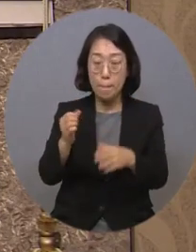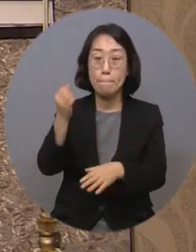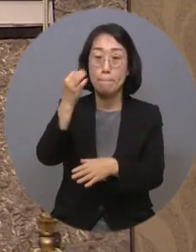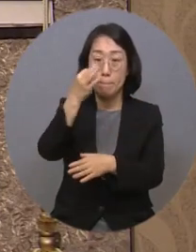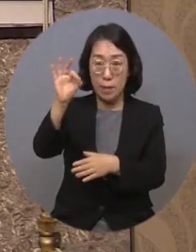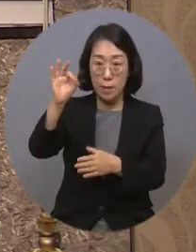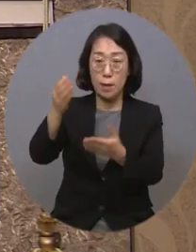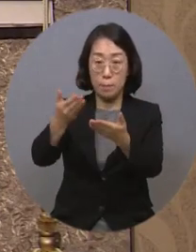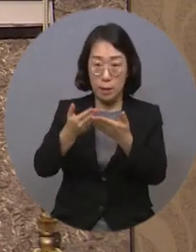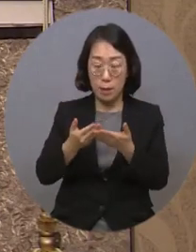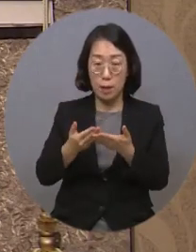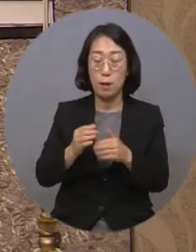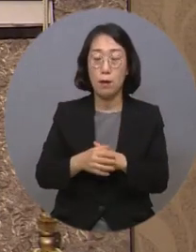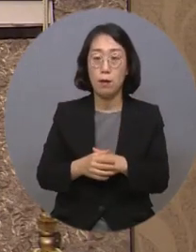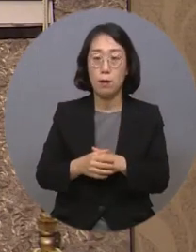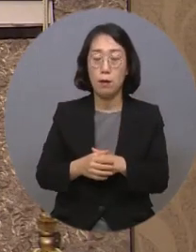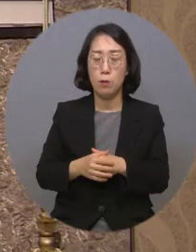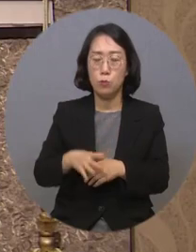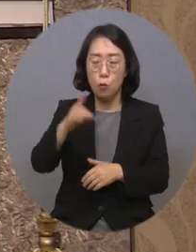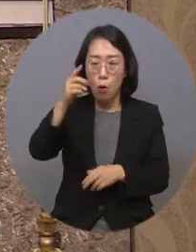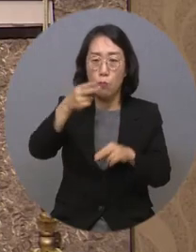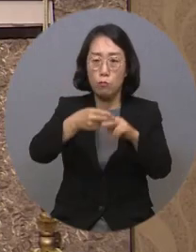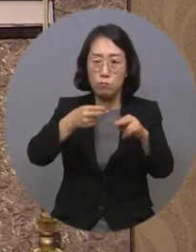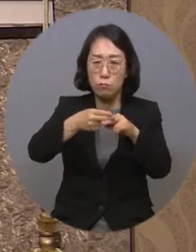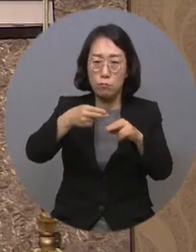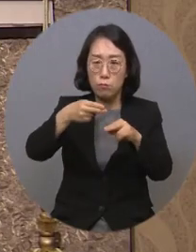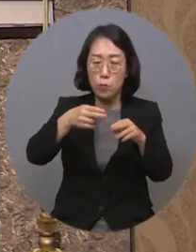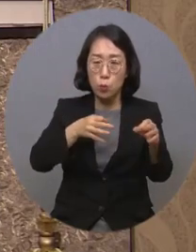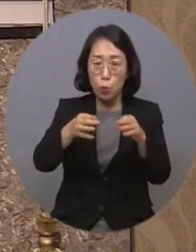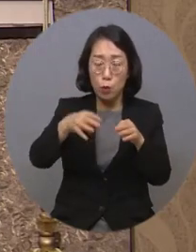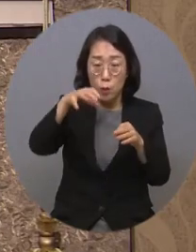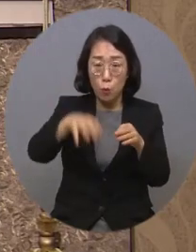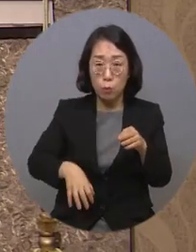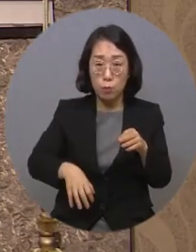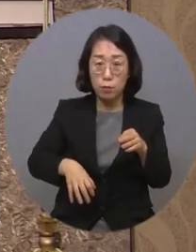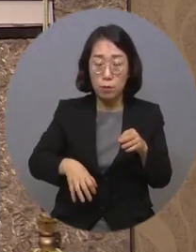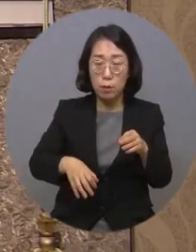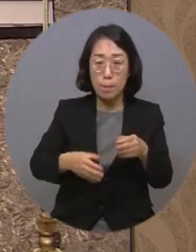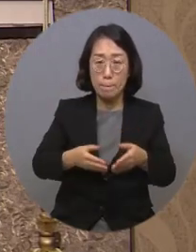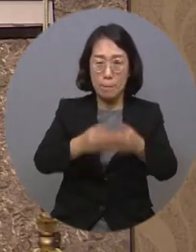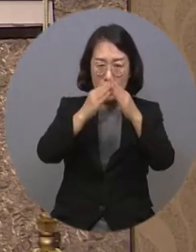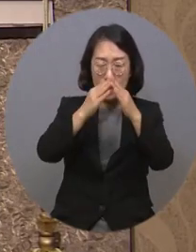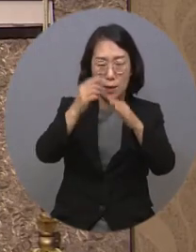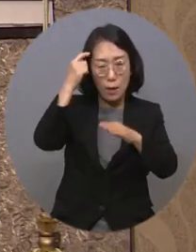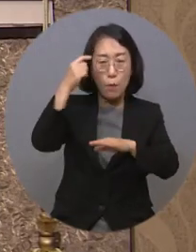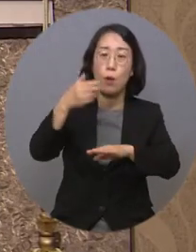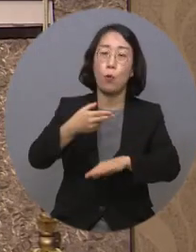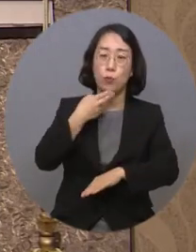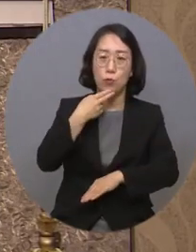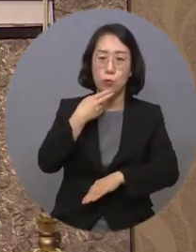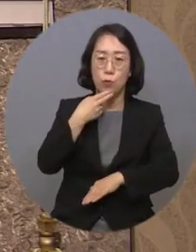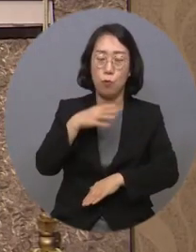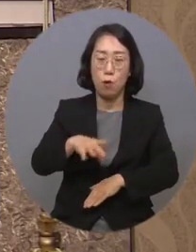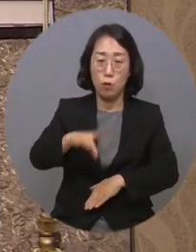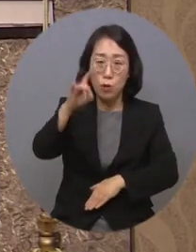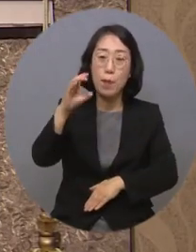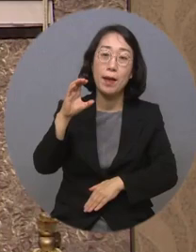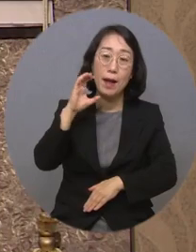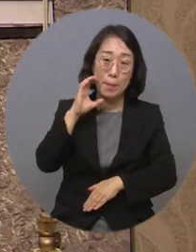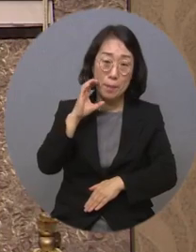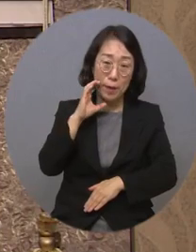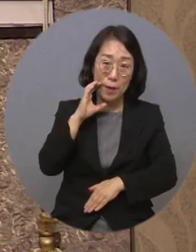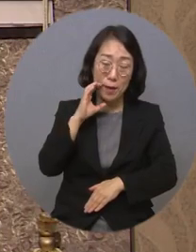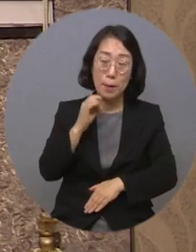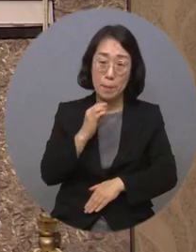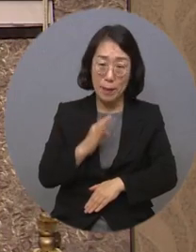됐는데, 처음에는 저희가 그 레스토랑을 만들 계획은 없었어요. 네. 원래는 그 카페만 만들려고